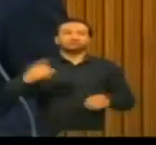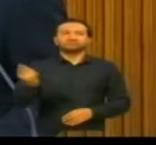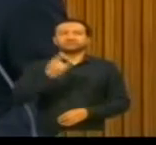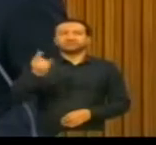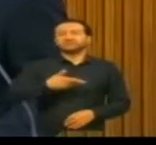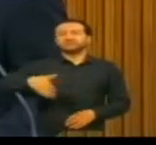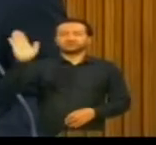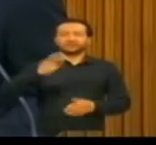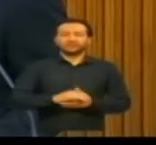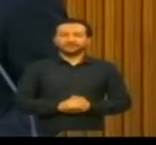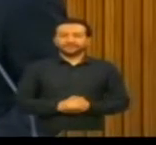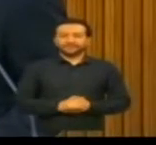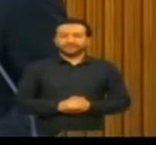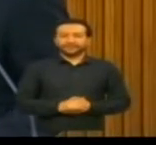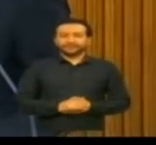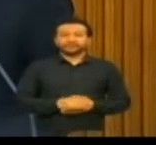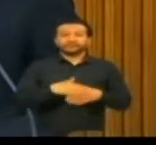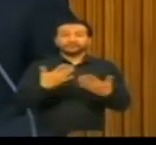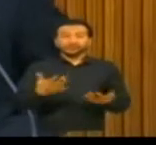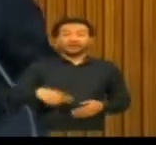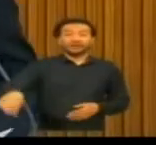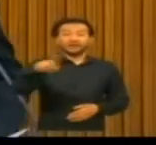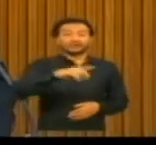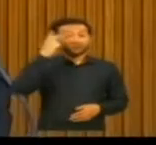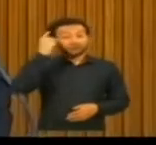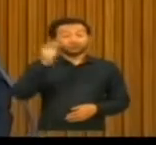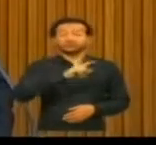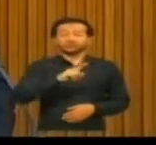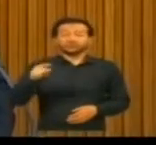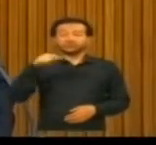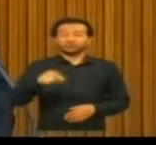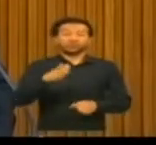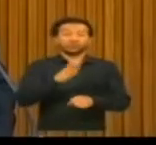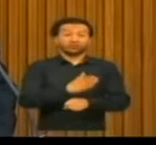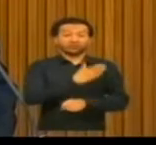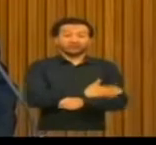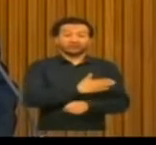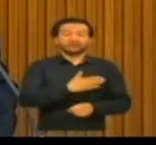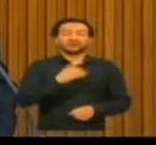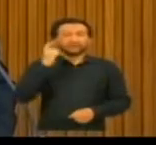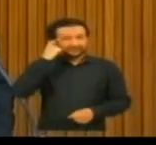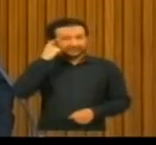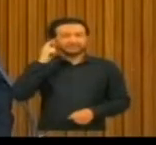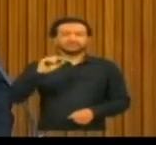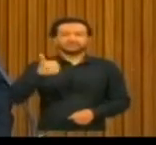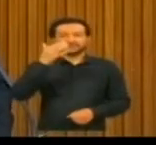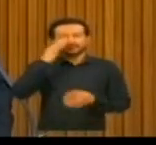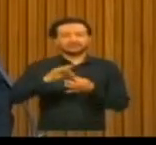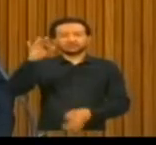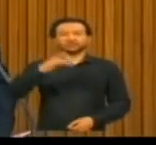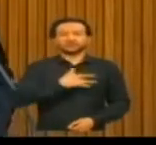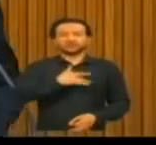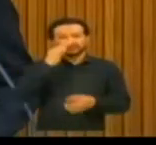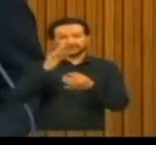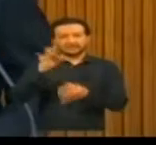gezecekler. Ama hiç kimse unutmasın. Bu ülkenin sağduyulu, yürekli insanları var.